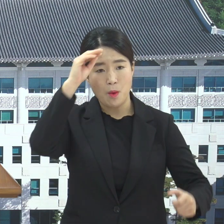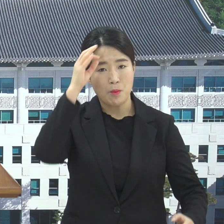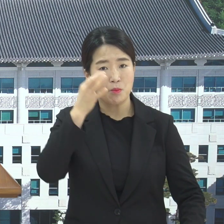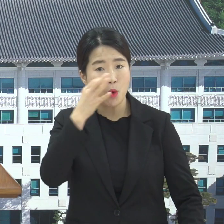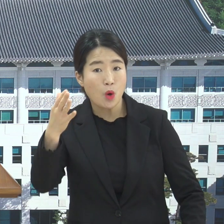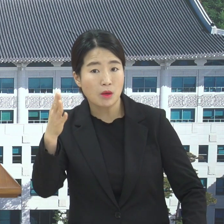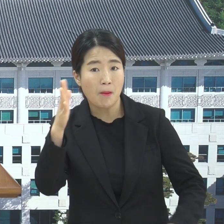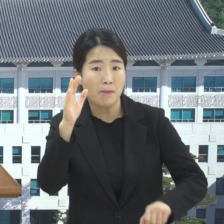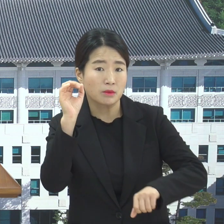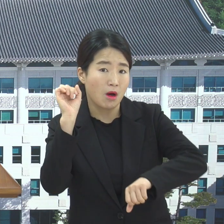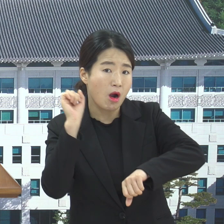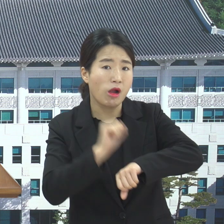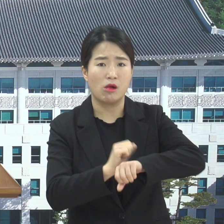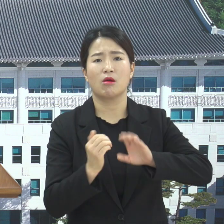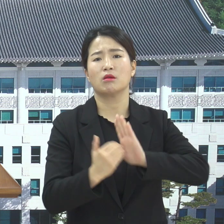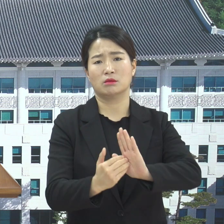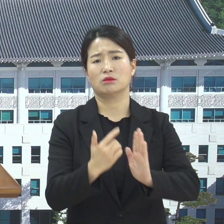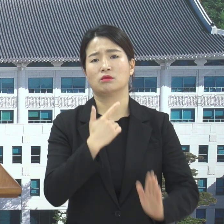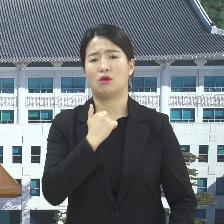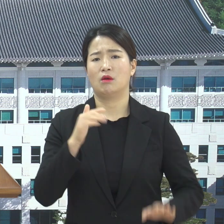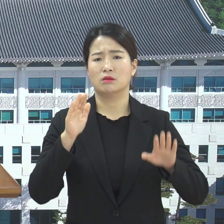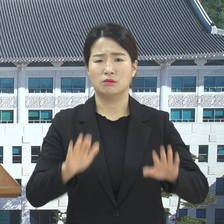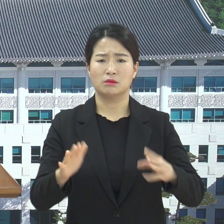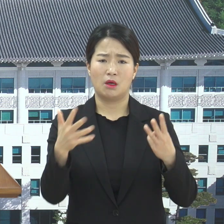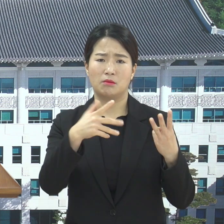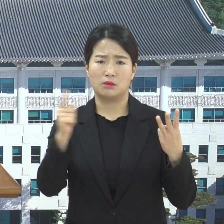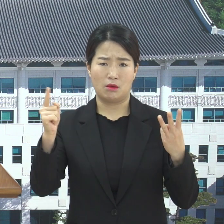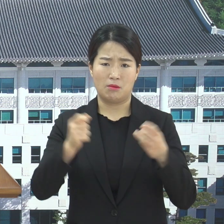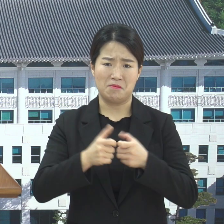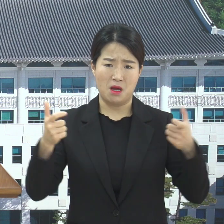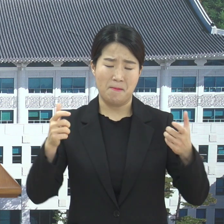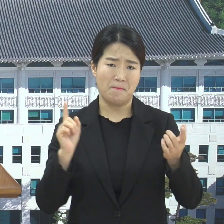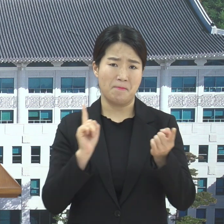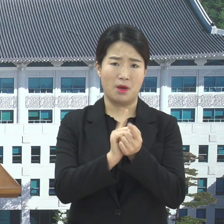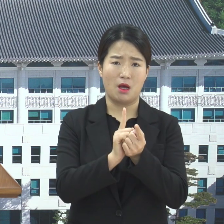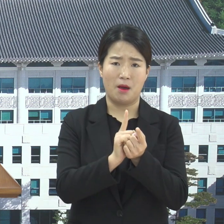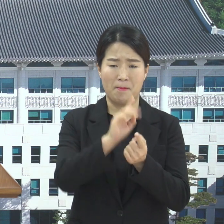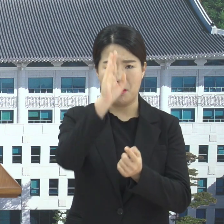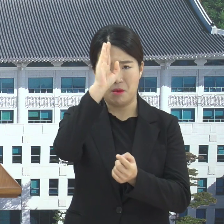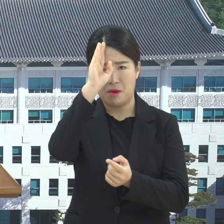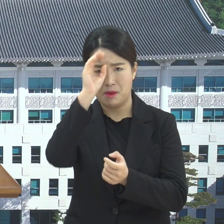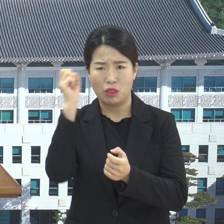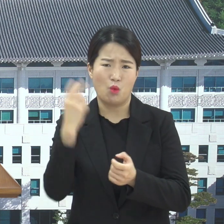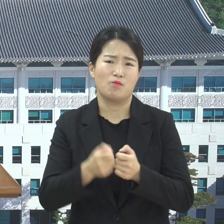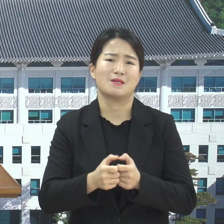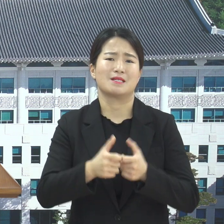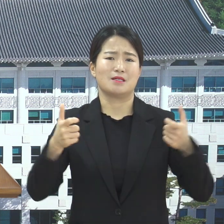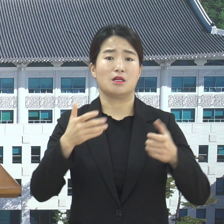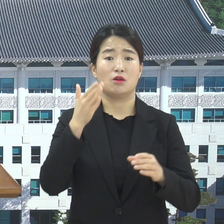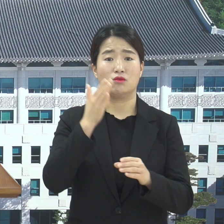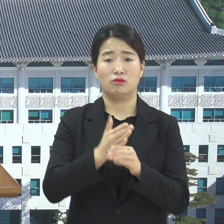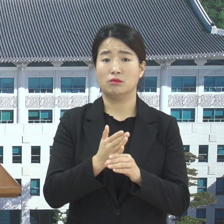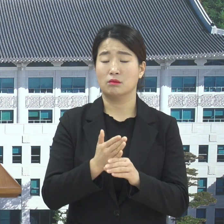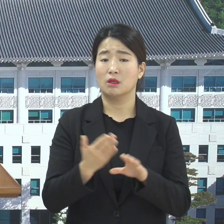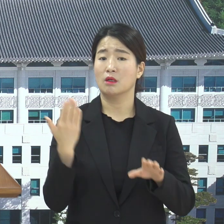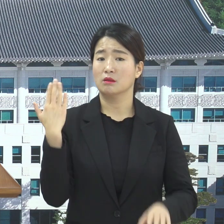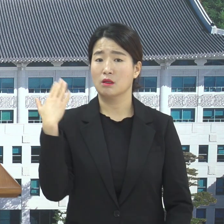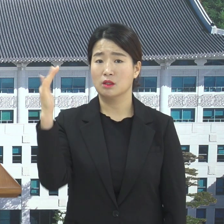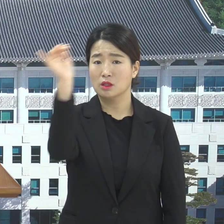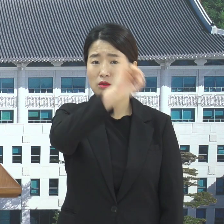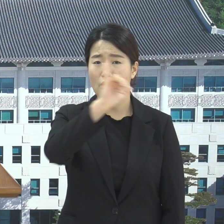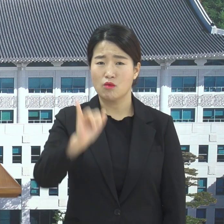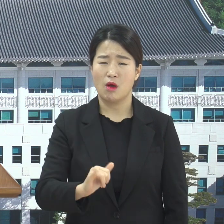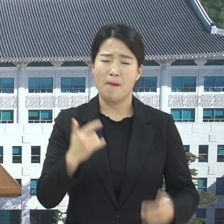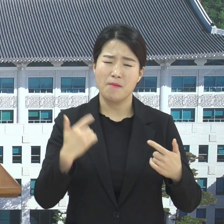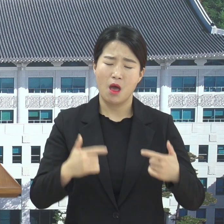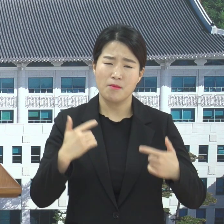왔으나 현재 3차 대유행을 맞아 확진자가 다시 증가하고 있습니다. 최근 전국에